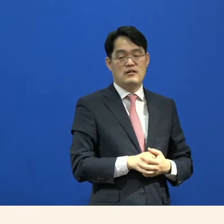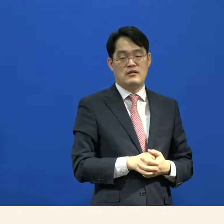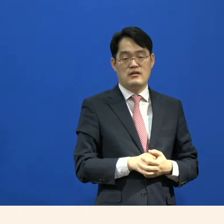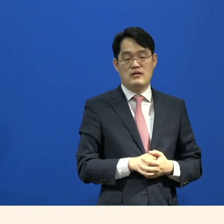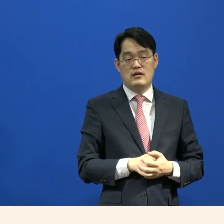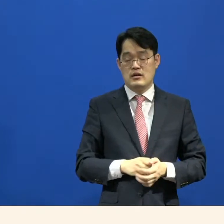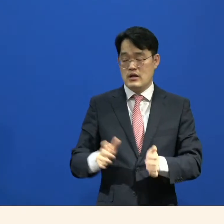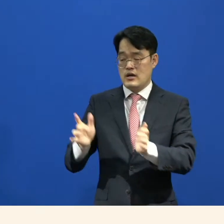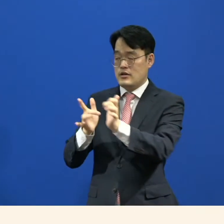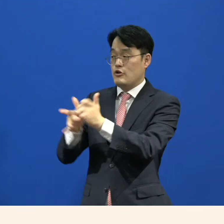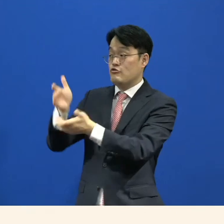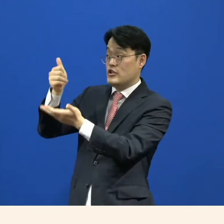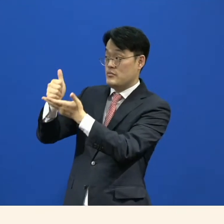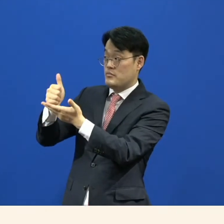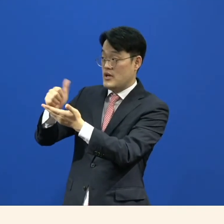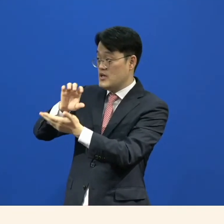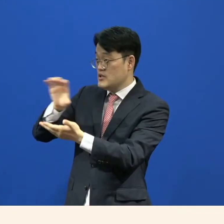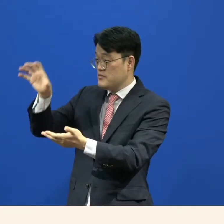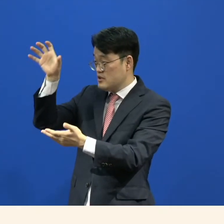십자가를 온전히 발견할 때까지.